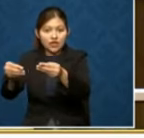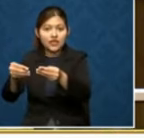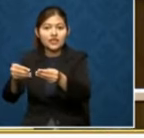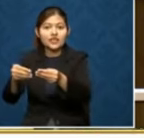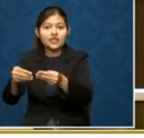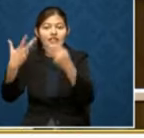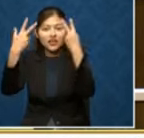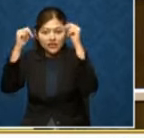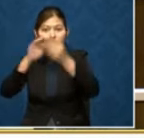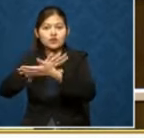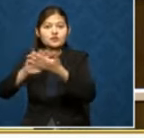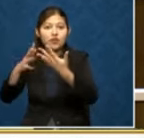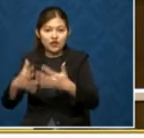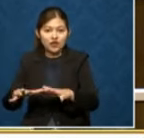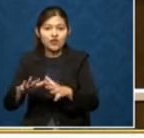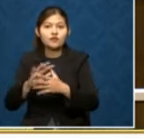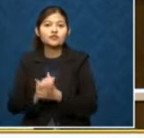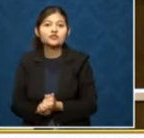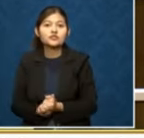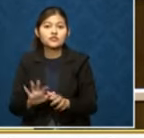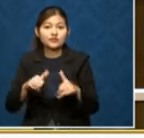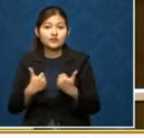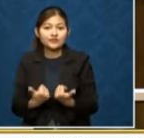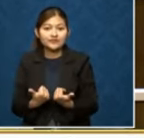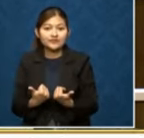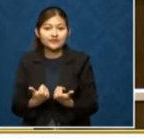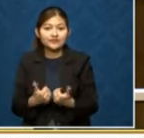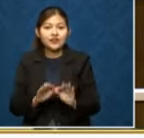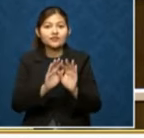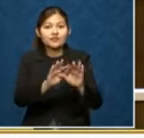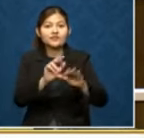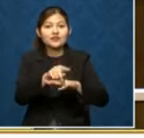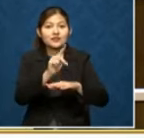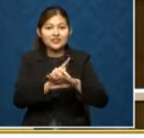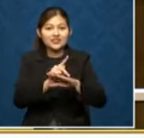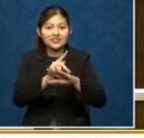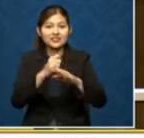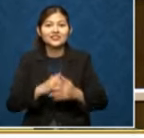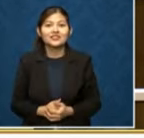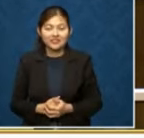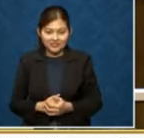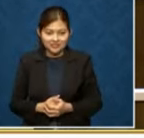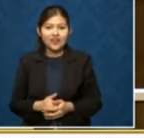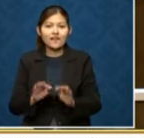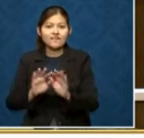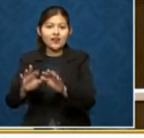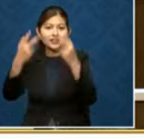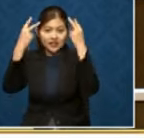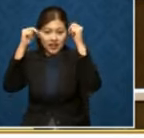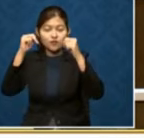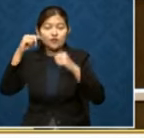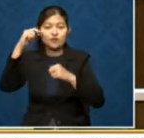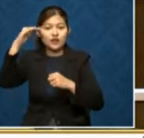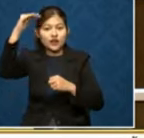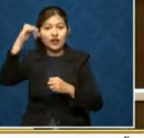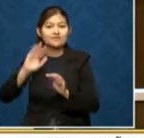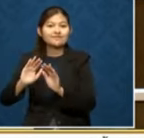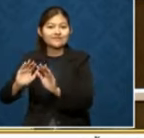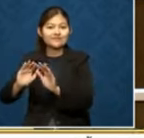มนตรีเป็นที่เรียบร้อยแล้วซึ่งร่างนี้ก็คงจะต้องฝากท่านประธานไปถึงท่านนายกโดยเช่นกันนะครับว่